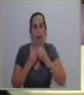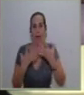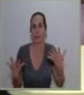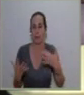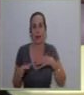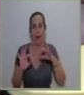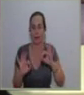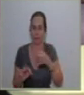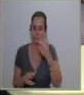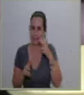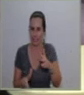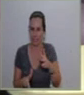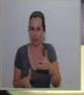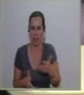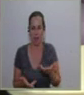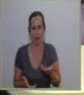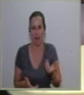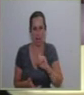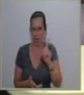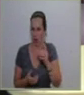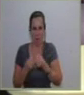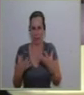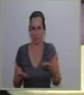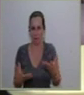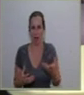שאני הייתי ציני. היית, מה?